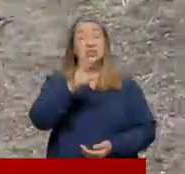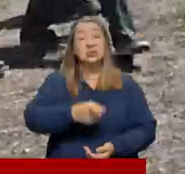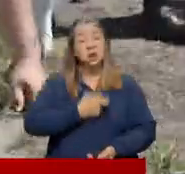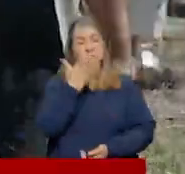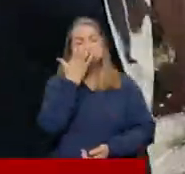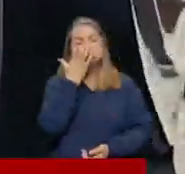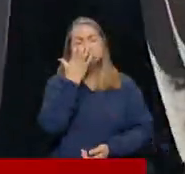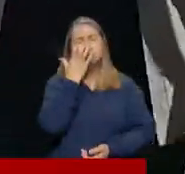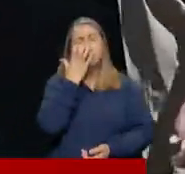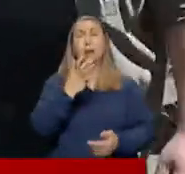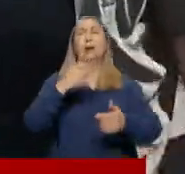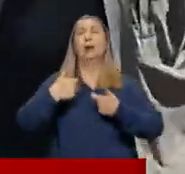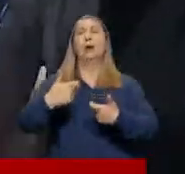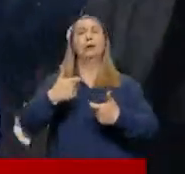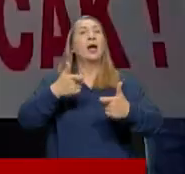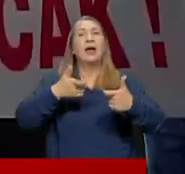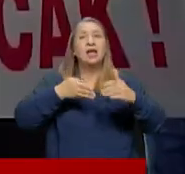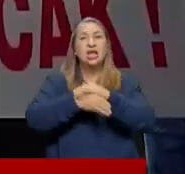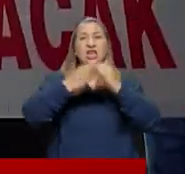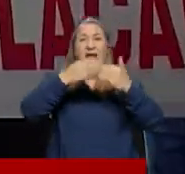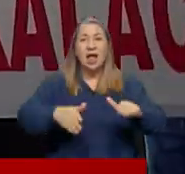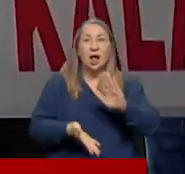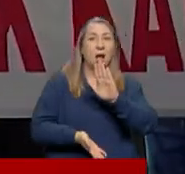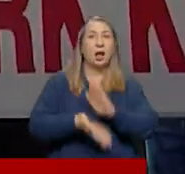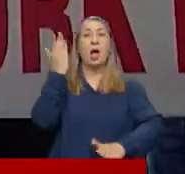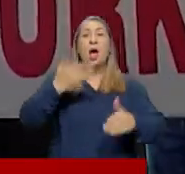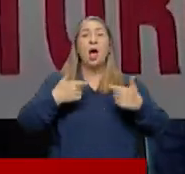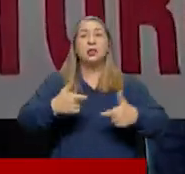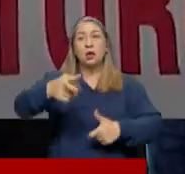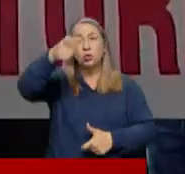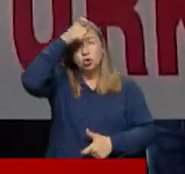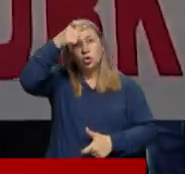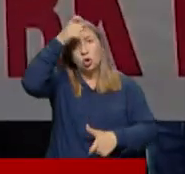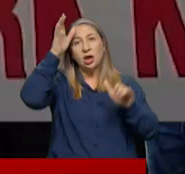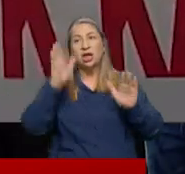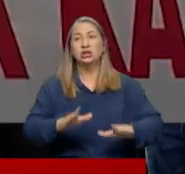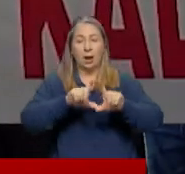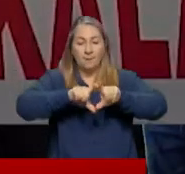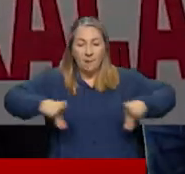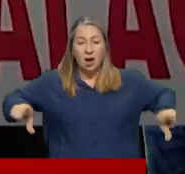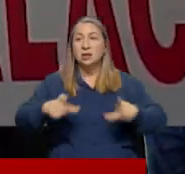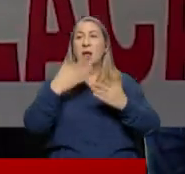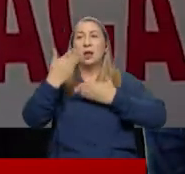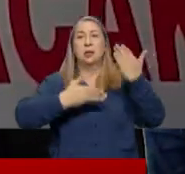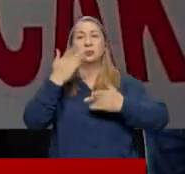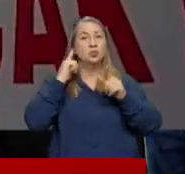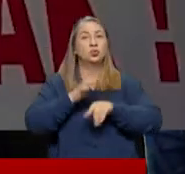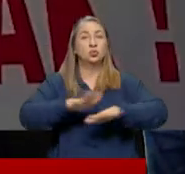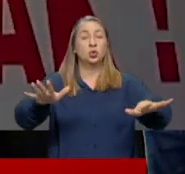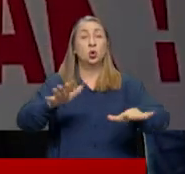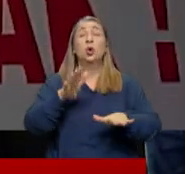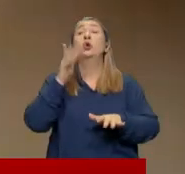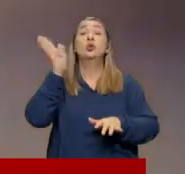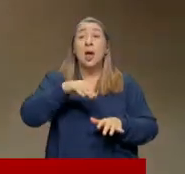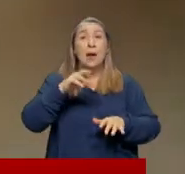bekleyişin ardından Hatay'a giriş engelinin kaldırıldığını Hatay türk'tür Türk kalacaktır Panter önünden duyurdu Ümit Özdağ